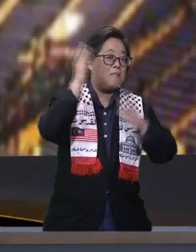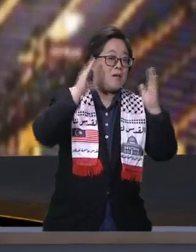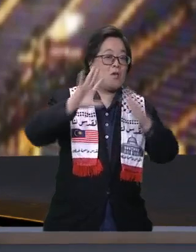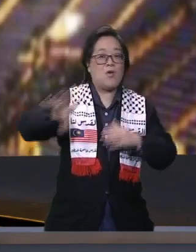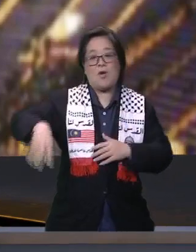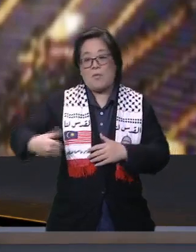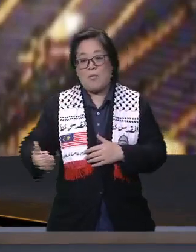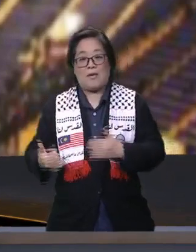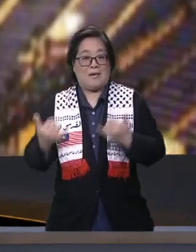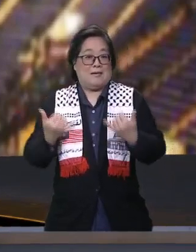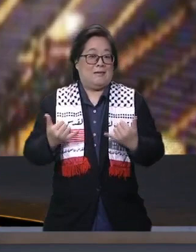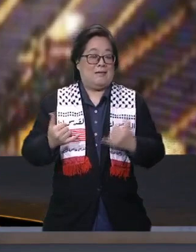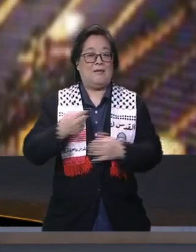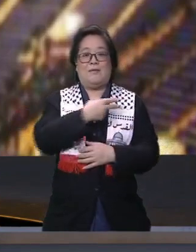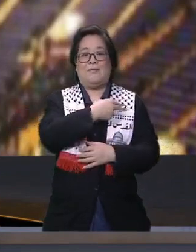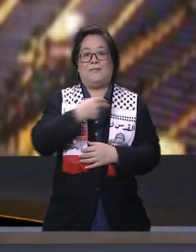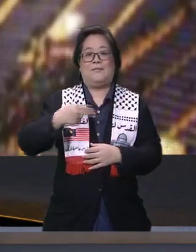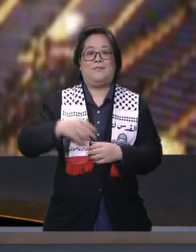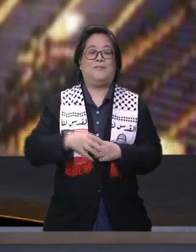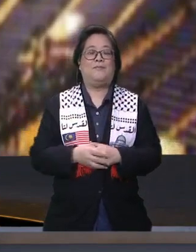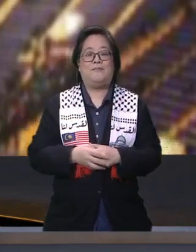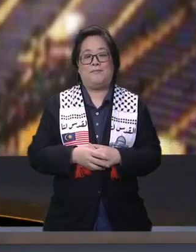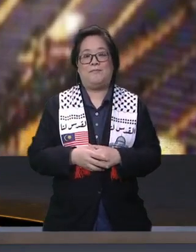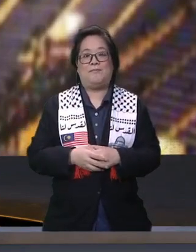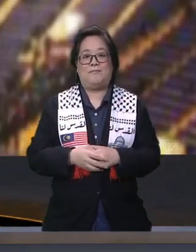disertai Malaysia dan Kemboja di Surabaya hari ini.